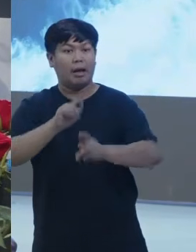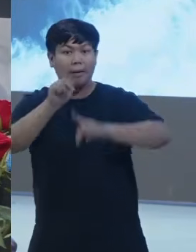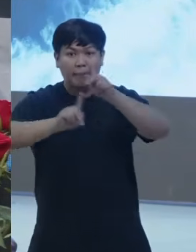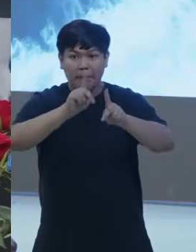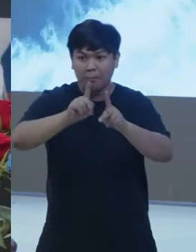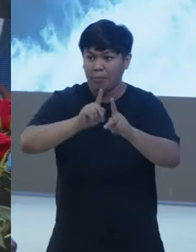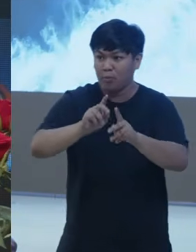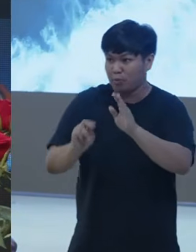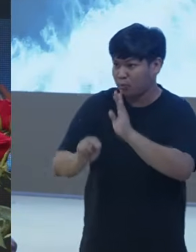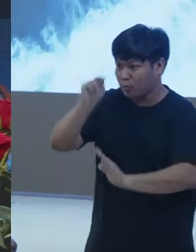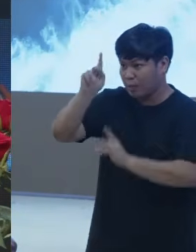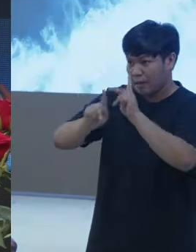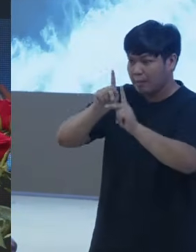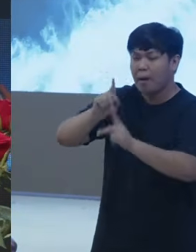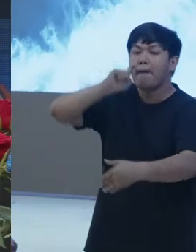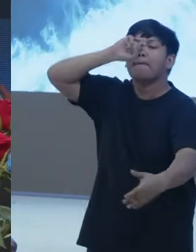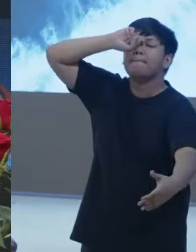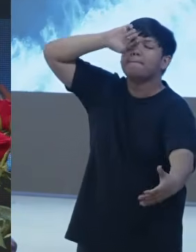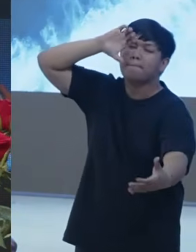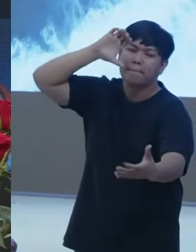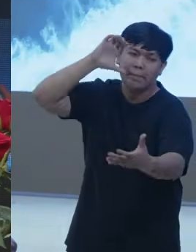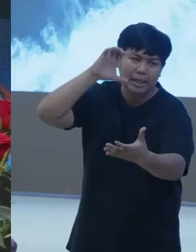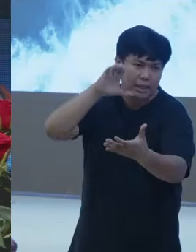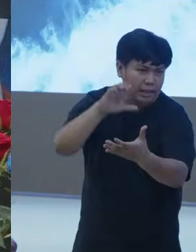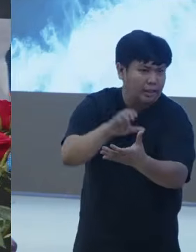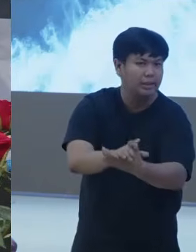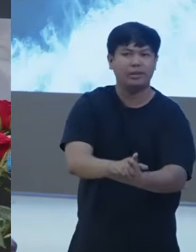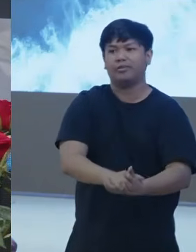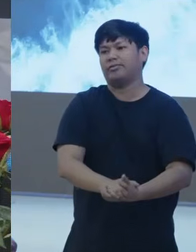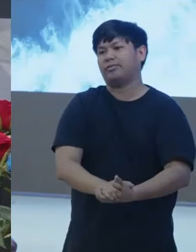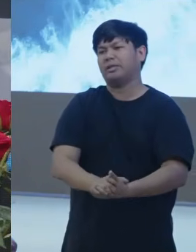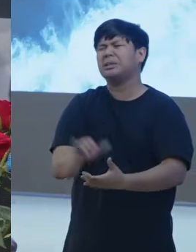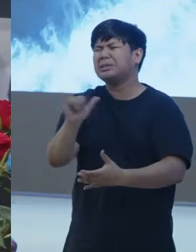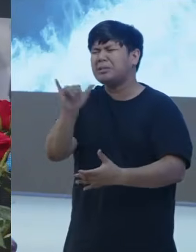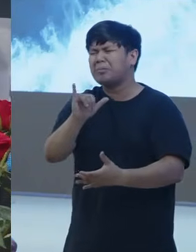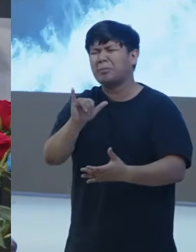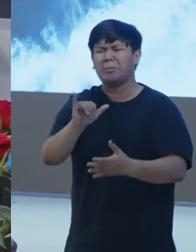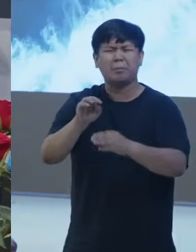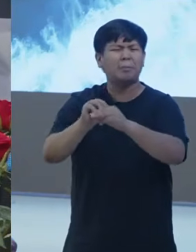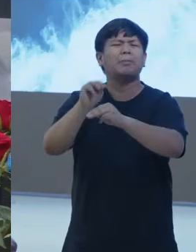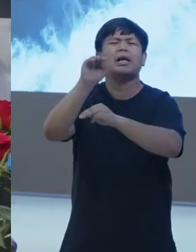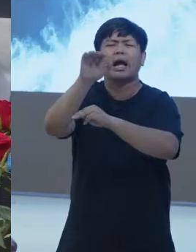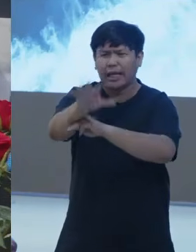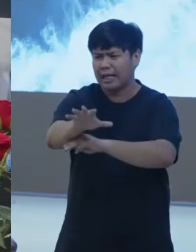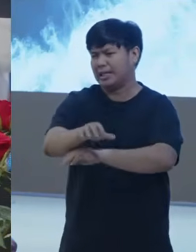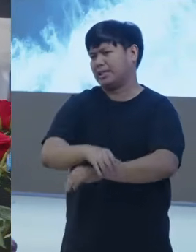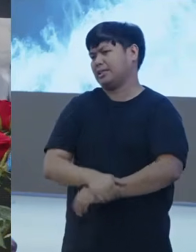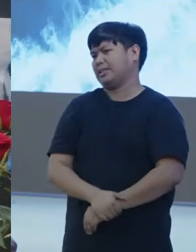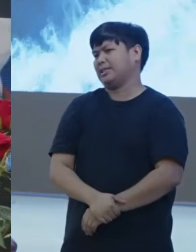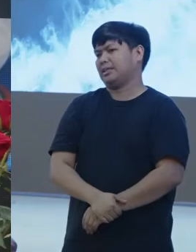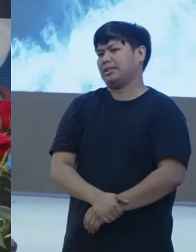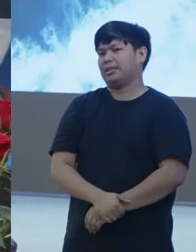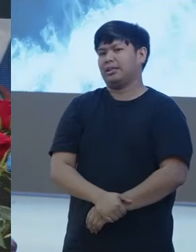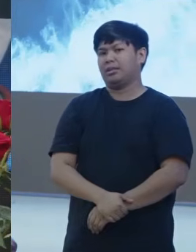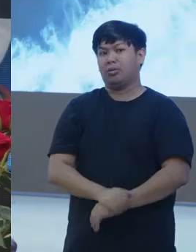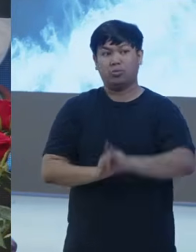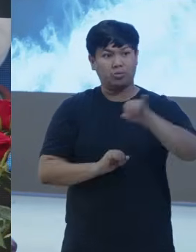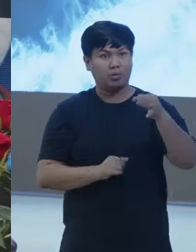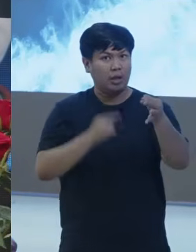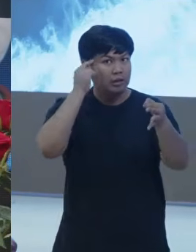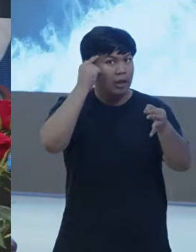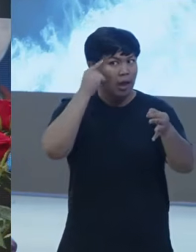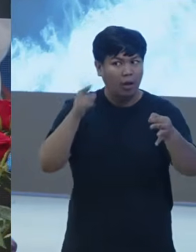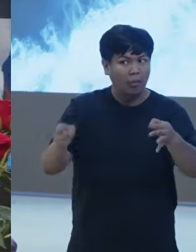believed God. Isang kahimahimalang pananampalataya. Hindi inaasahan,